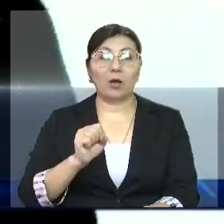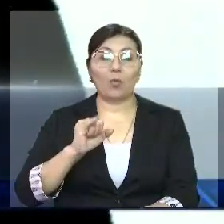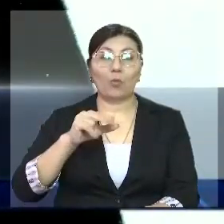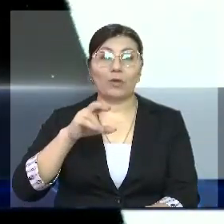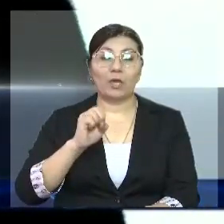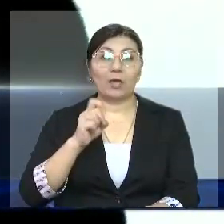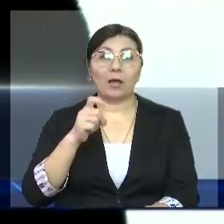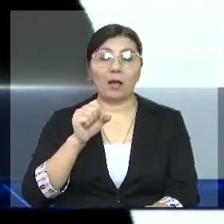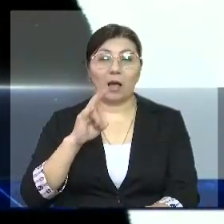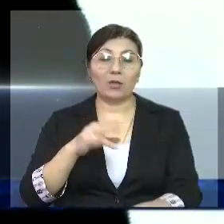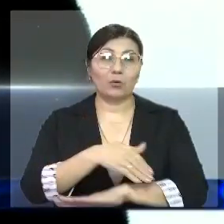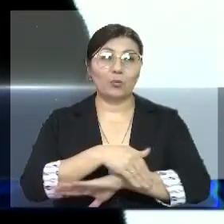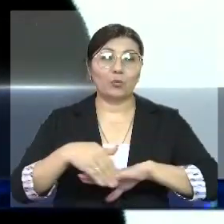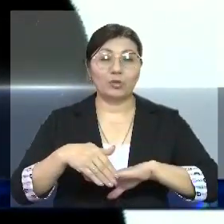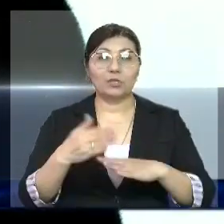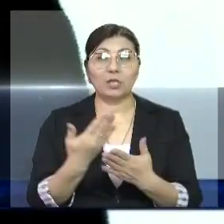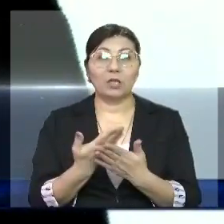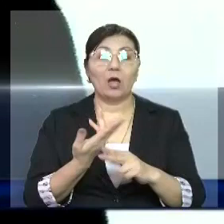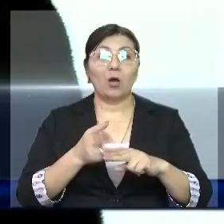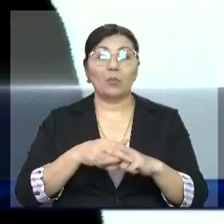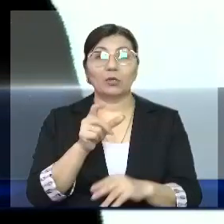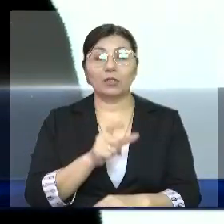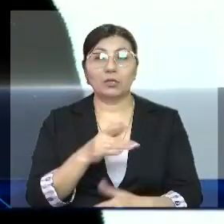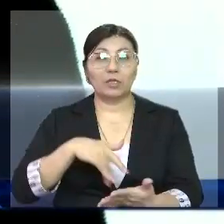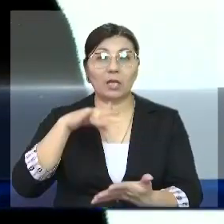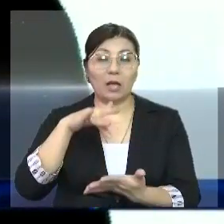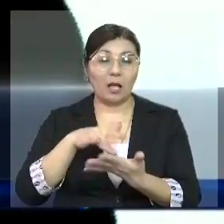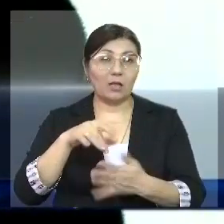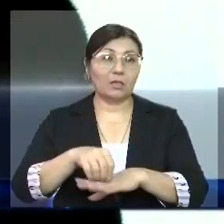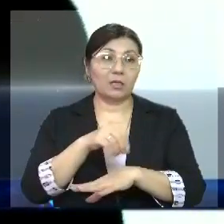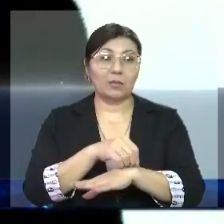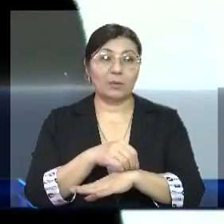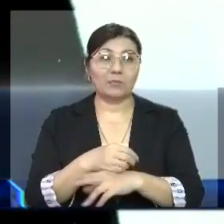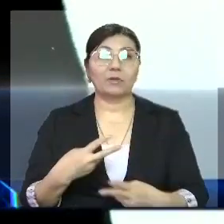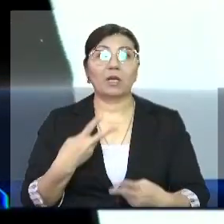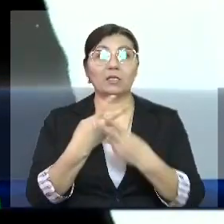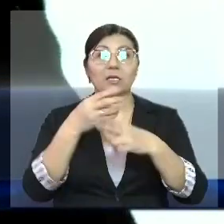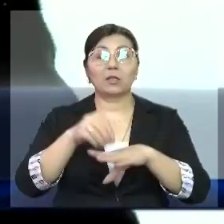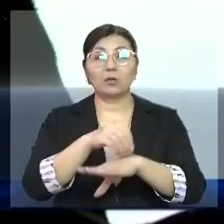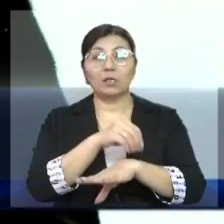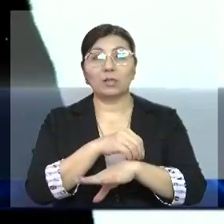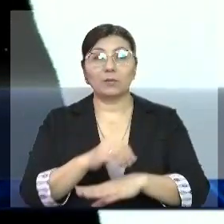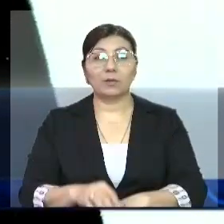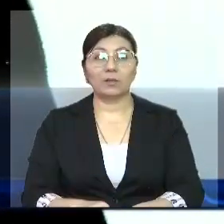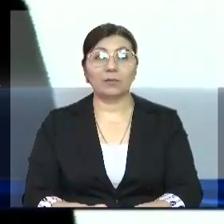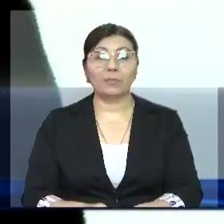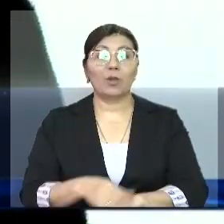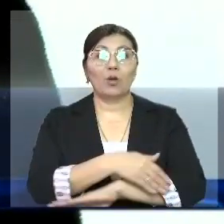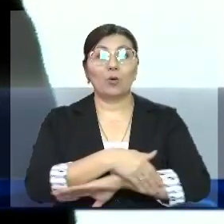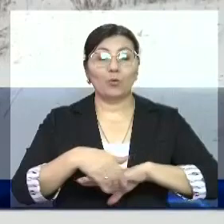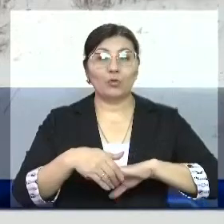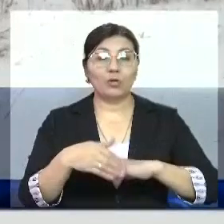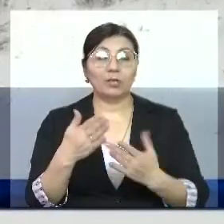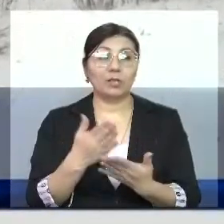жерде атау берілгеннен кейін қалалық әкімдік тарапынан, Астана ауданы әкімдігі тарапынан көше аңшылықтары